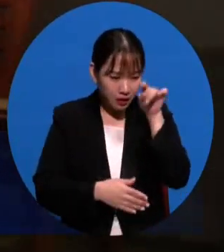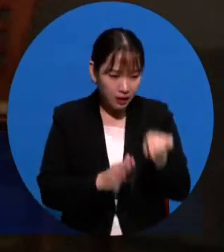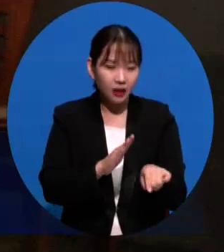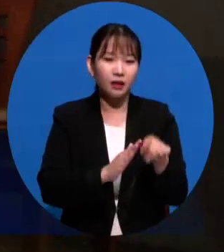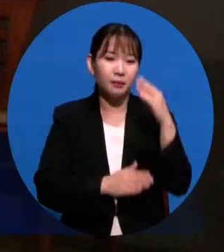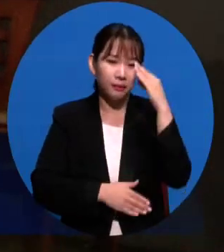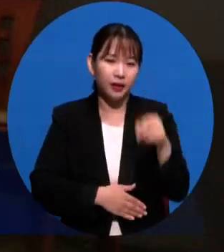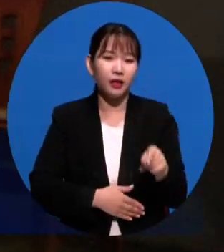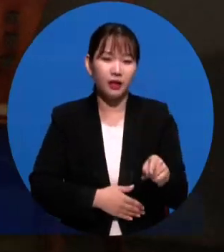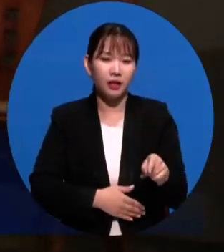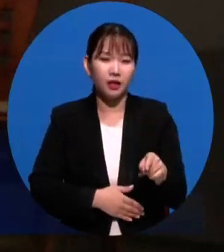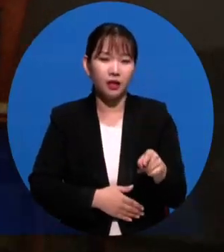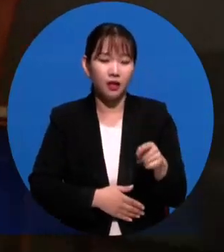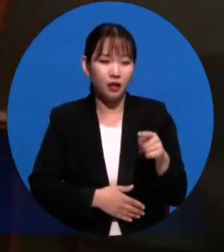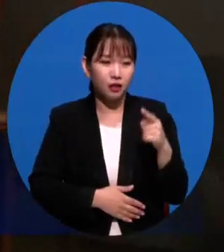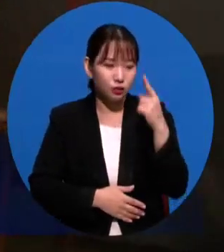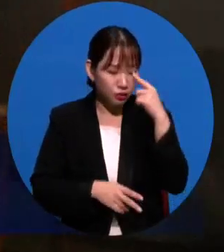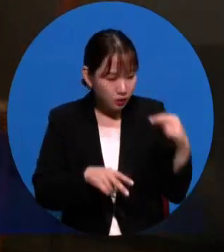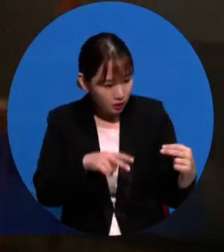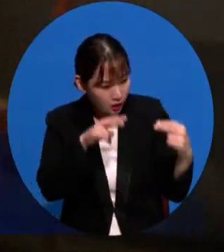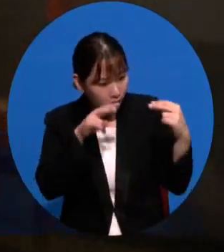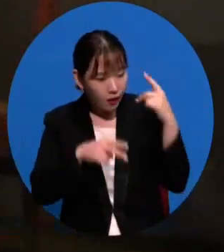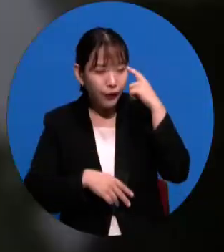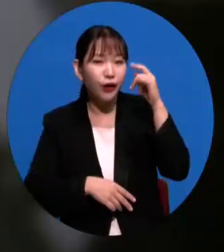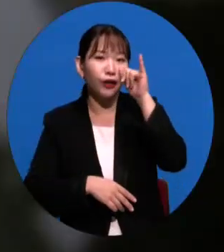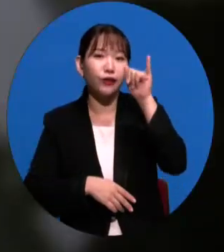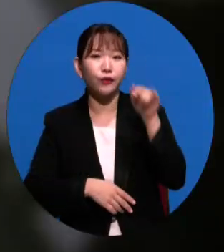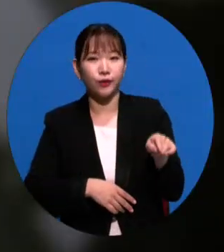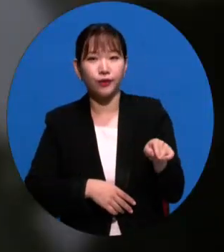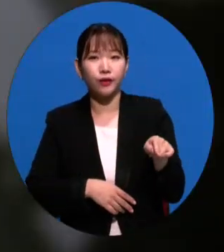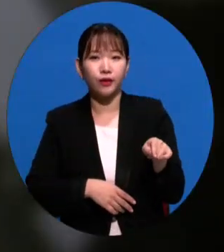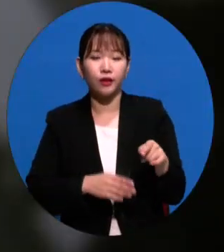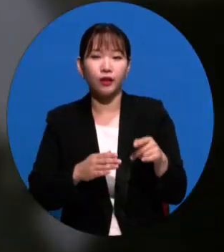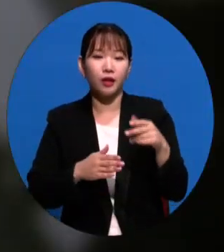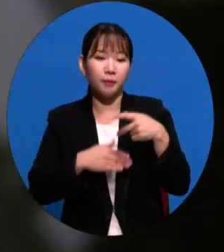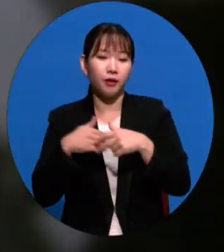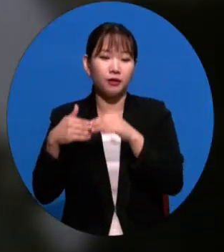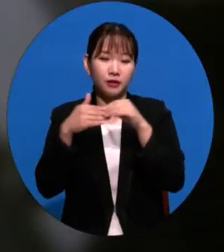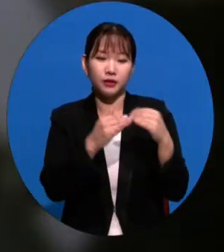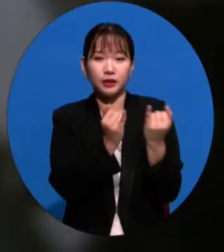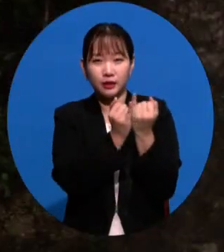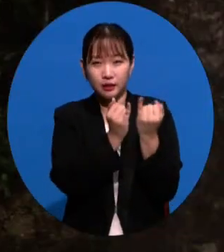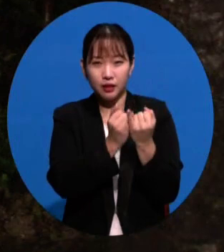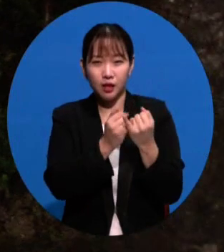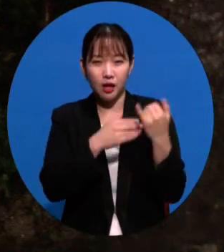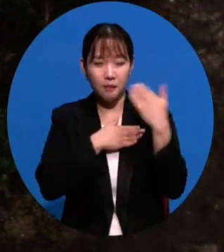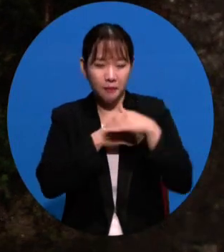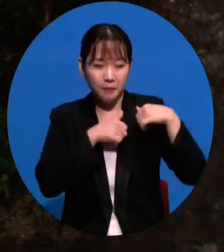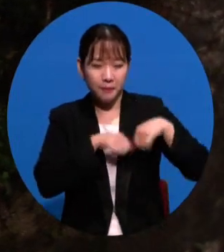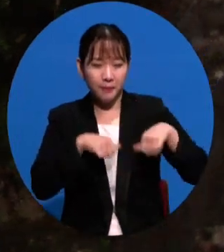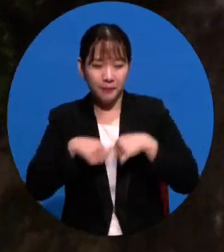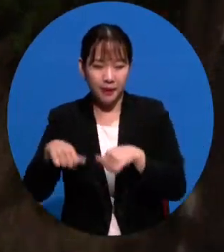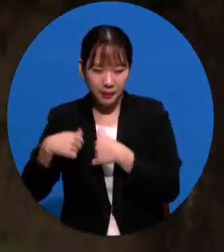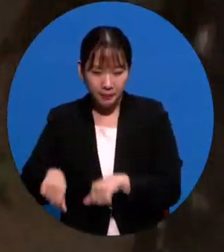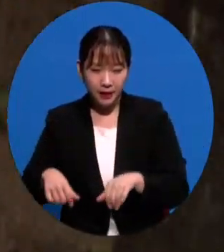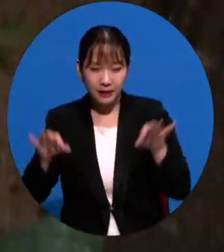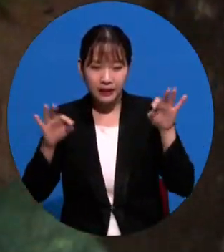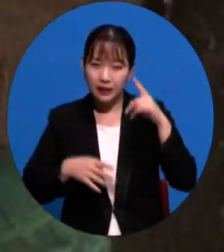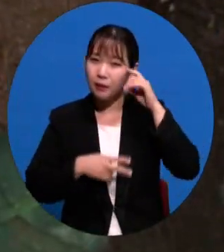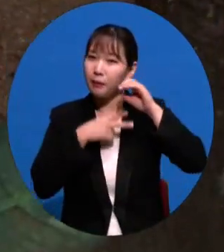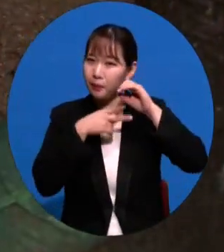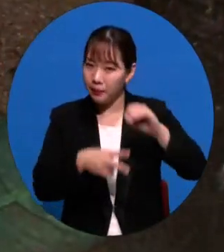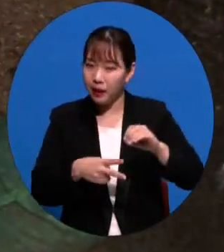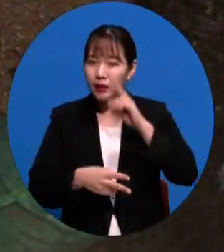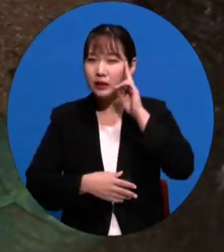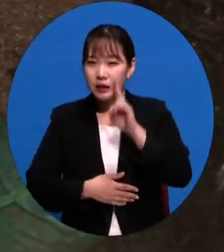제가. 눈도 이렇게 보니까 의식도 있고. 병원으로 옮겨진 여성은 다발성 골절 등으로 한때 의식이 없을